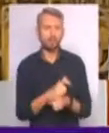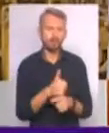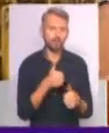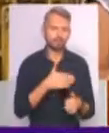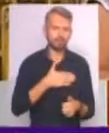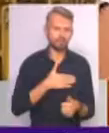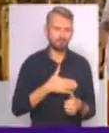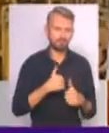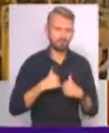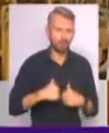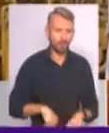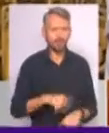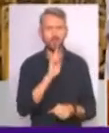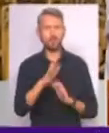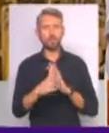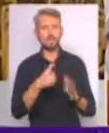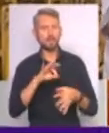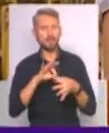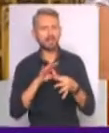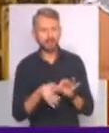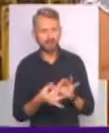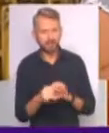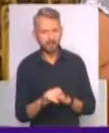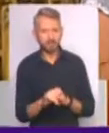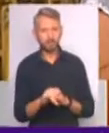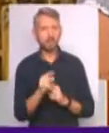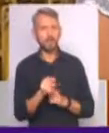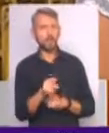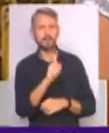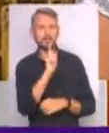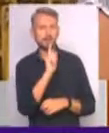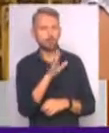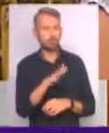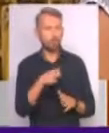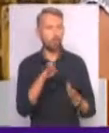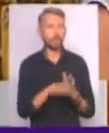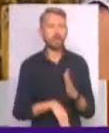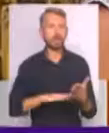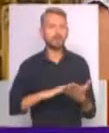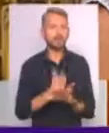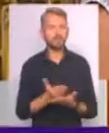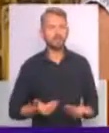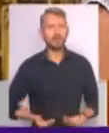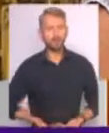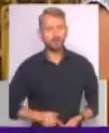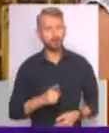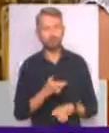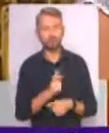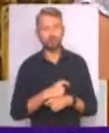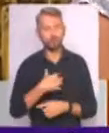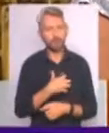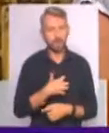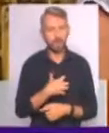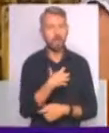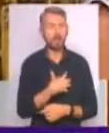благоприятно. Они не будут вызывать осложнений. Це дуже Они не будут ухудшать качество жизни, что очень важно. То есть